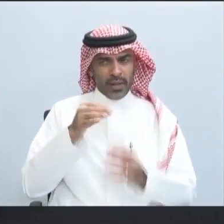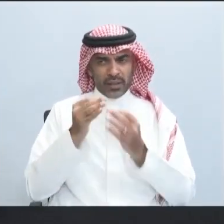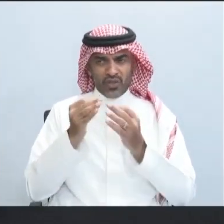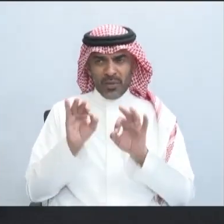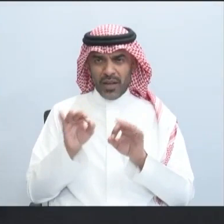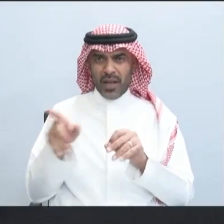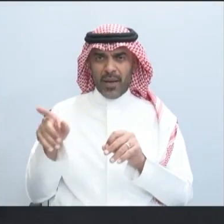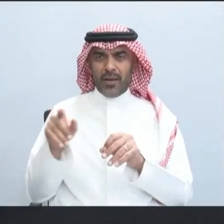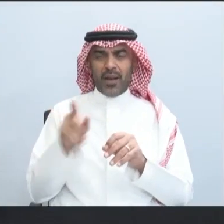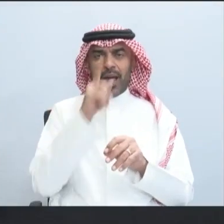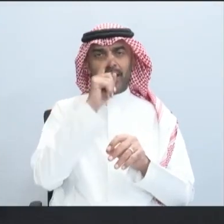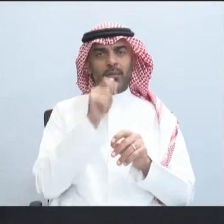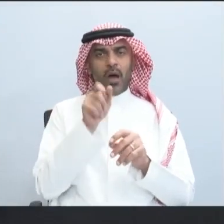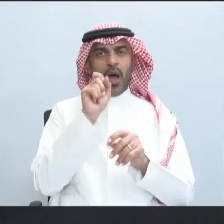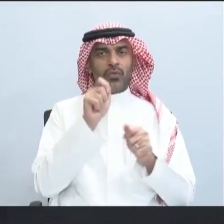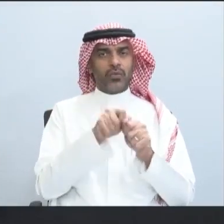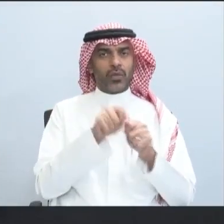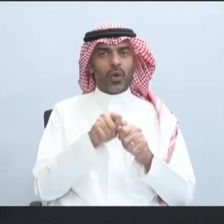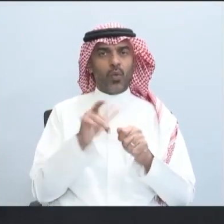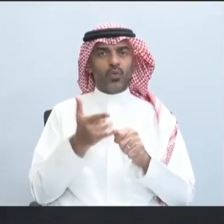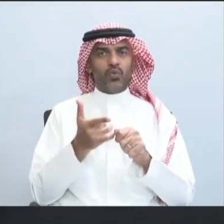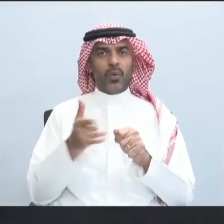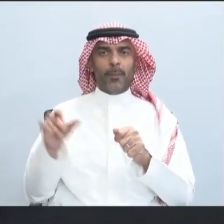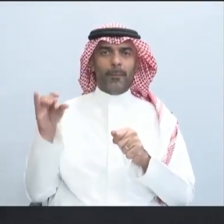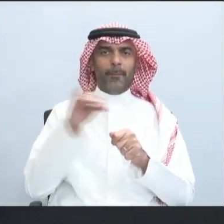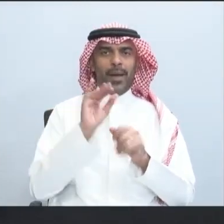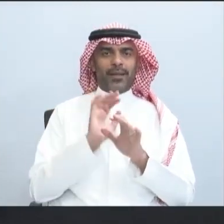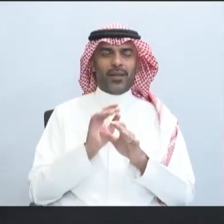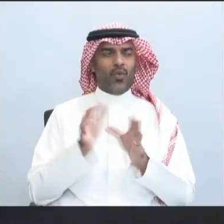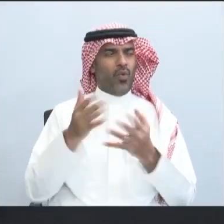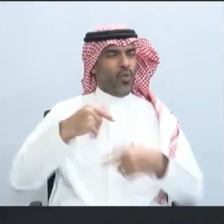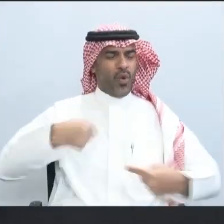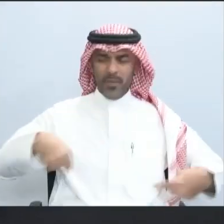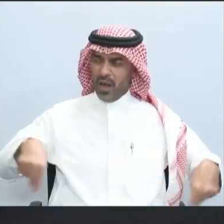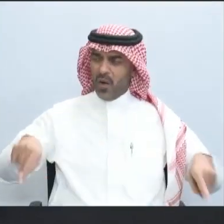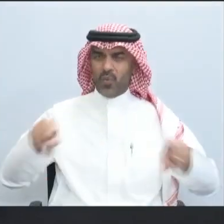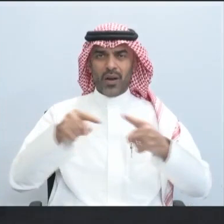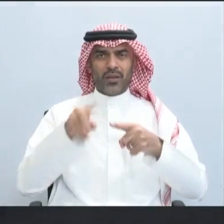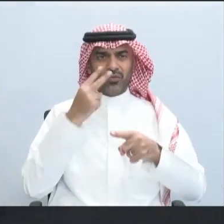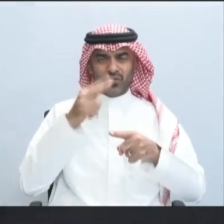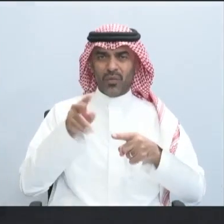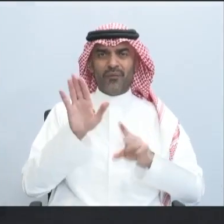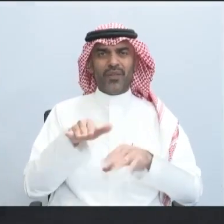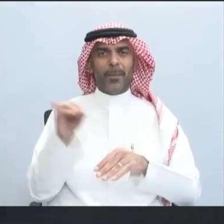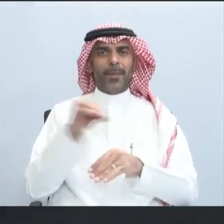من ماده لاحظنا جميع ما حولنا يتكون من ماده